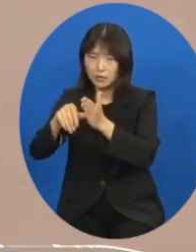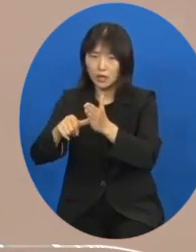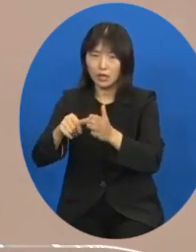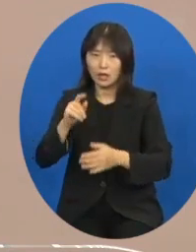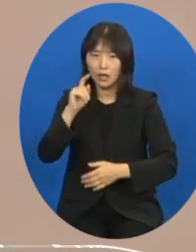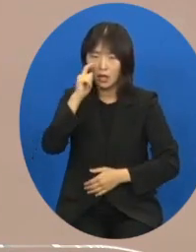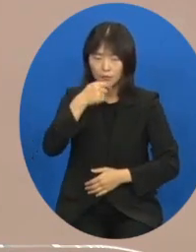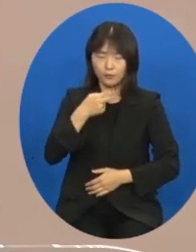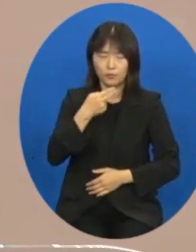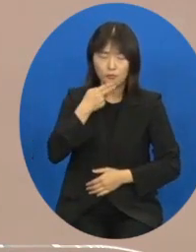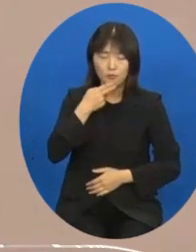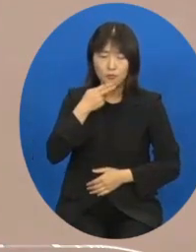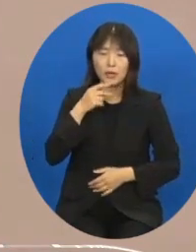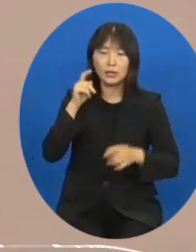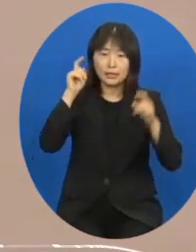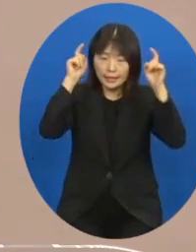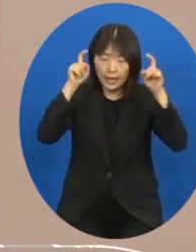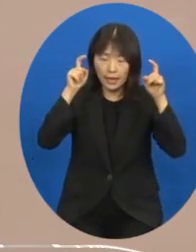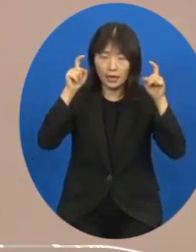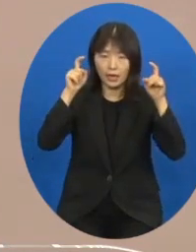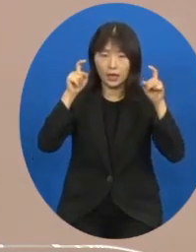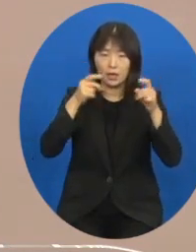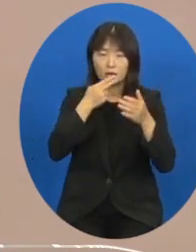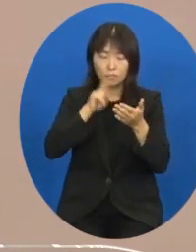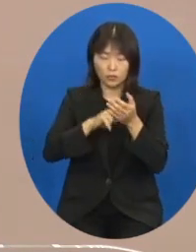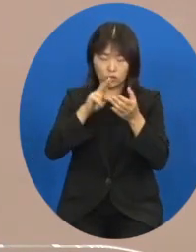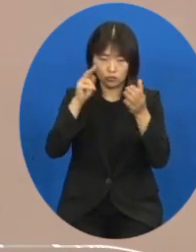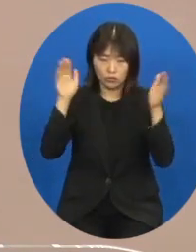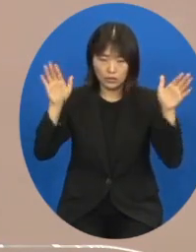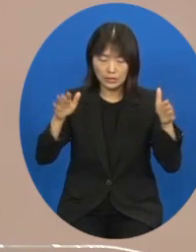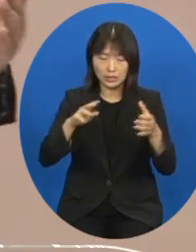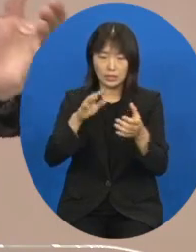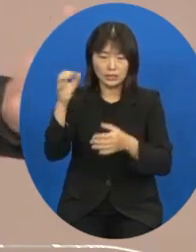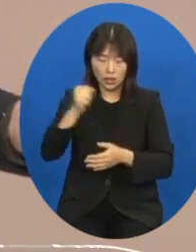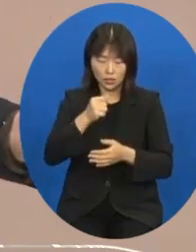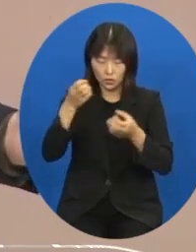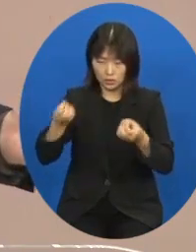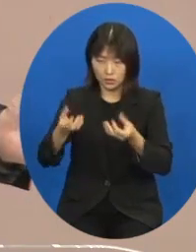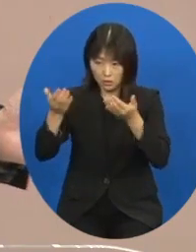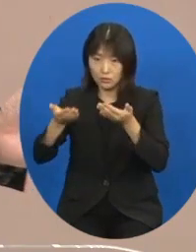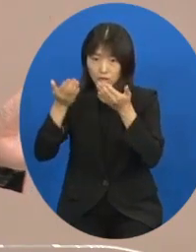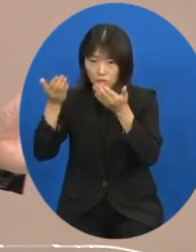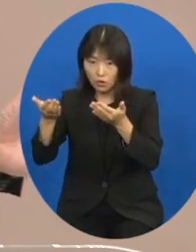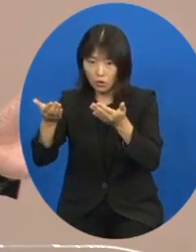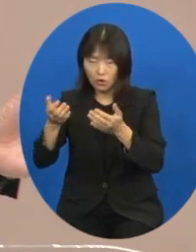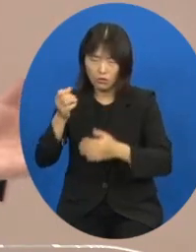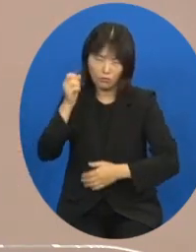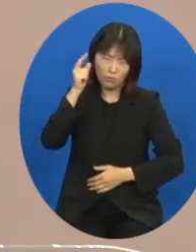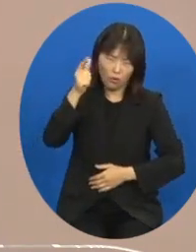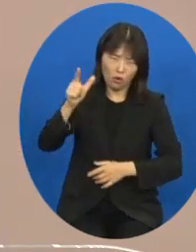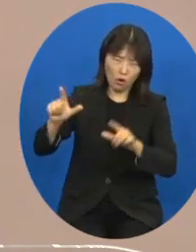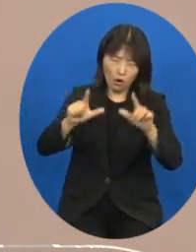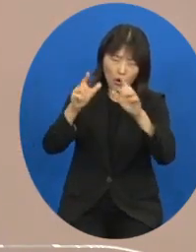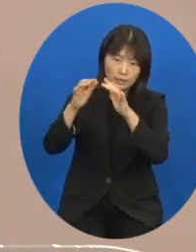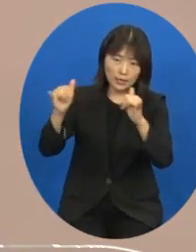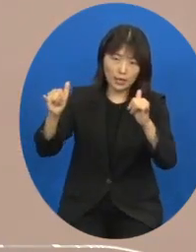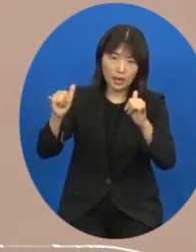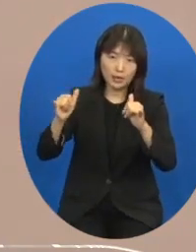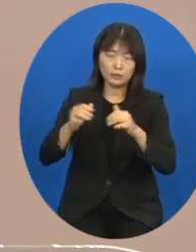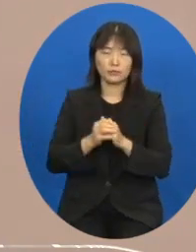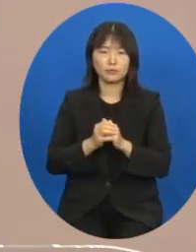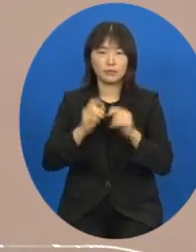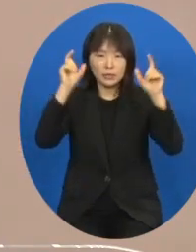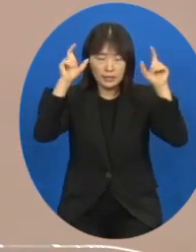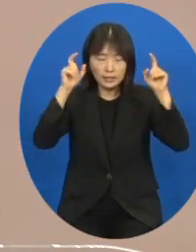없는 양과 소, 비둘기를 가지고 제사를 드렸는데 아주 멀리 사는 사람이 그 양과